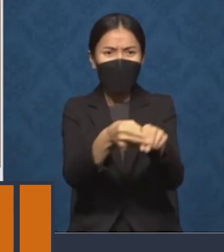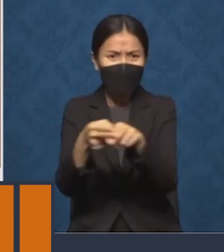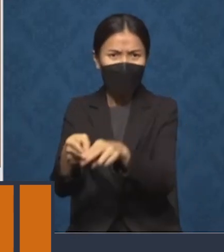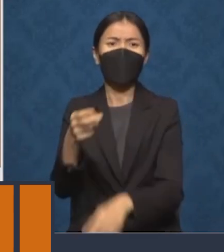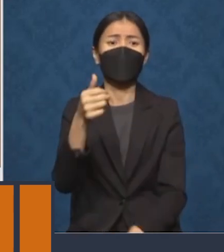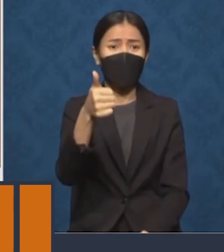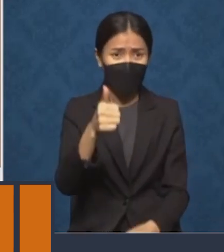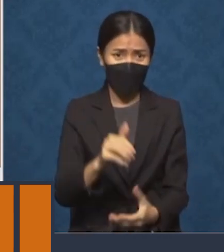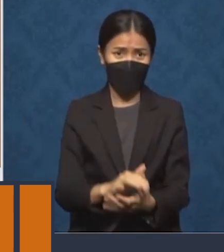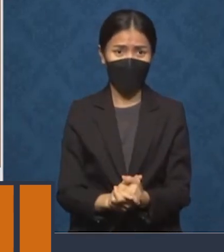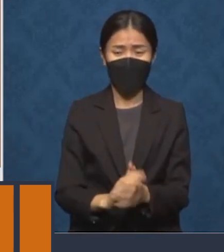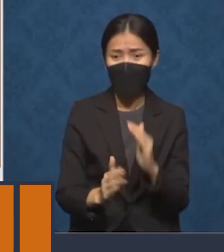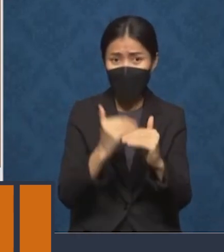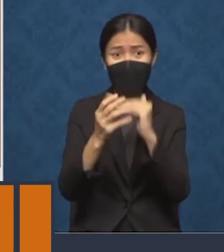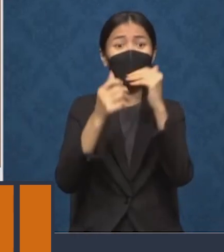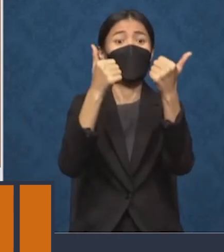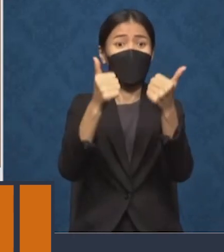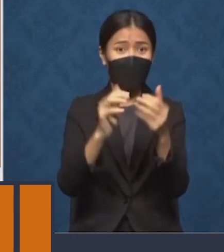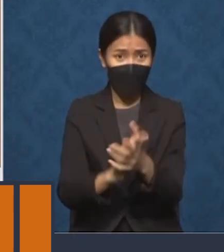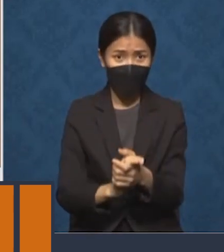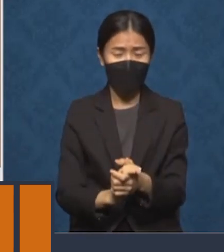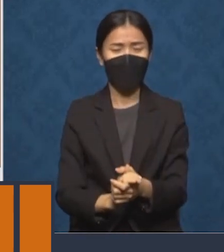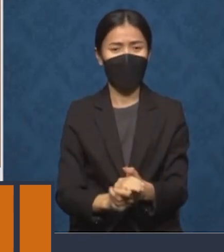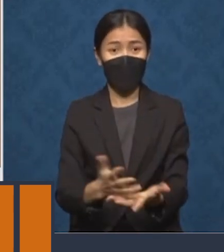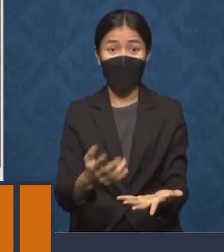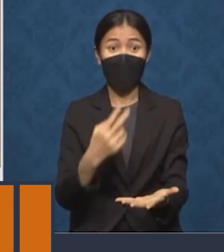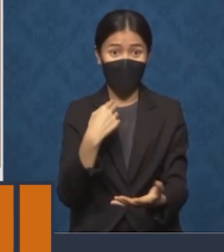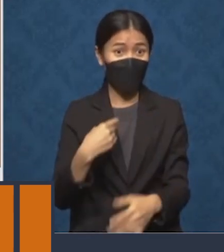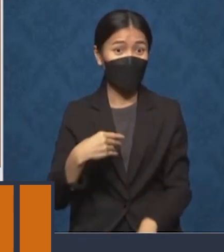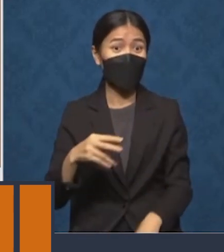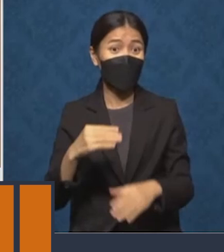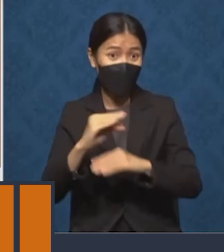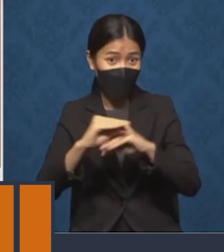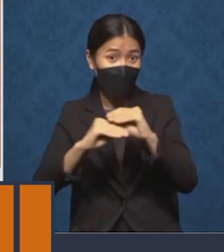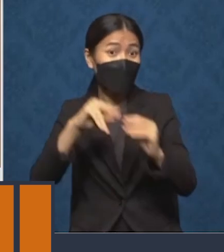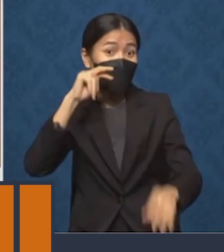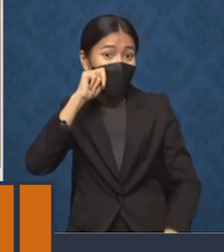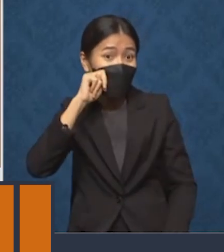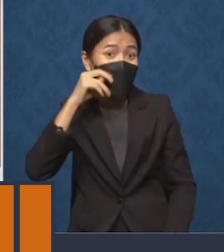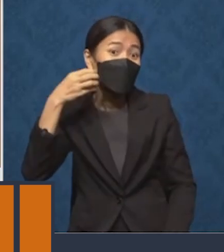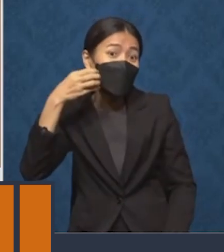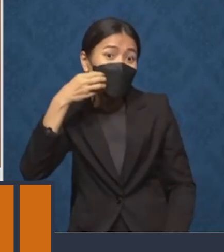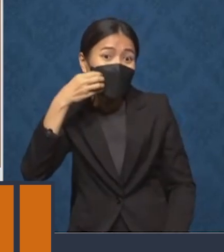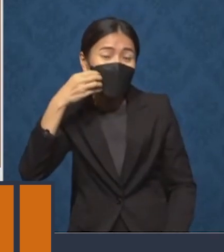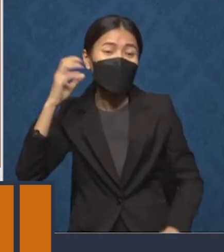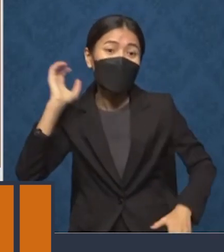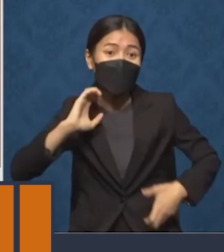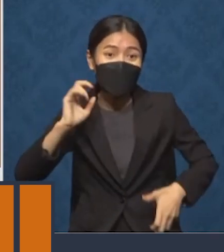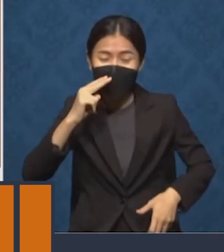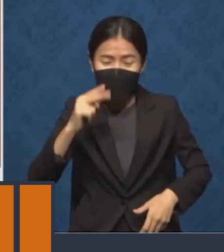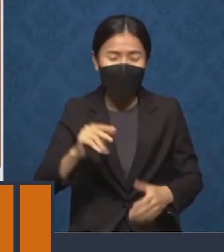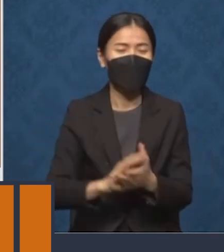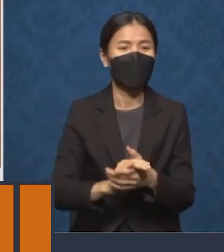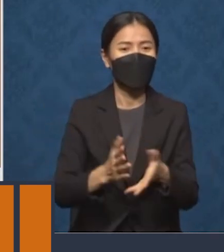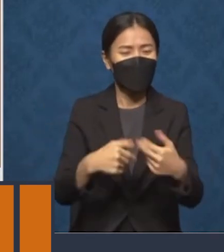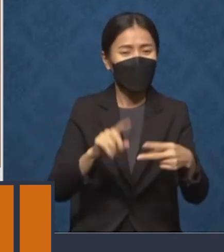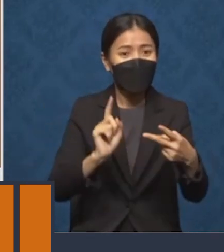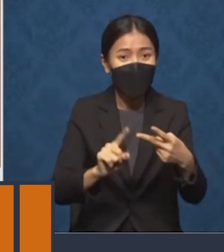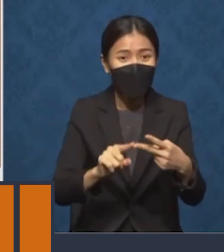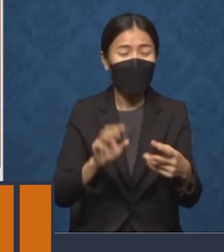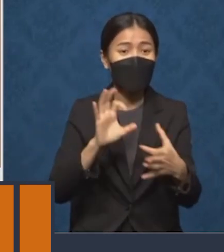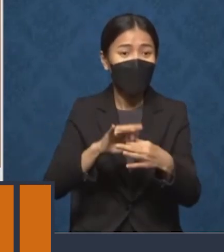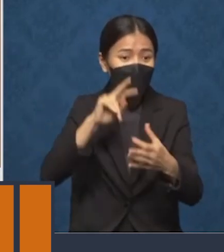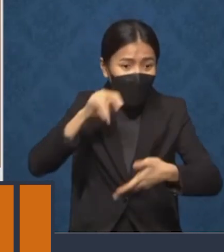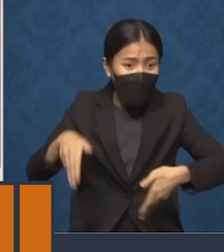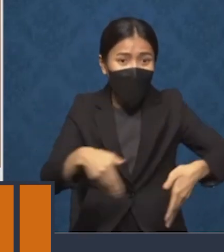ไม่ใช่แค่เฉพาะแก้มลิงนะคะทั้งถนนที่ทางหลวงชนบทก็ยังจะคงตัดถนนต่อไปเรื่อยๆแม้แต่งานเก็บผักตบชวาท่านยังไม่ย